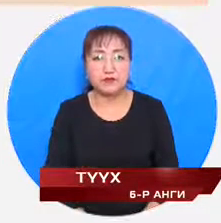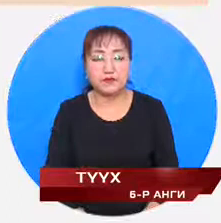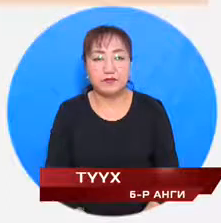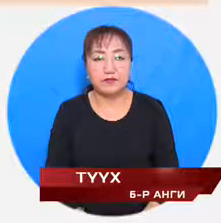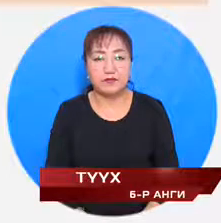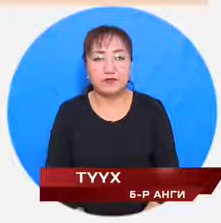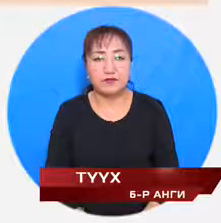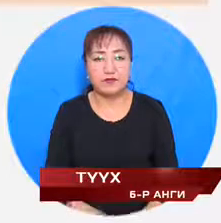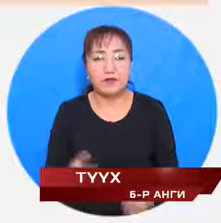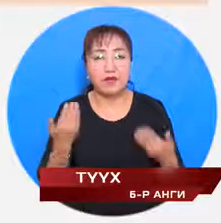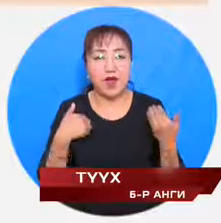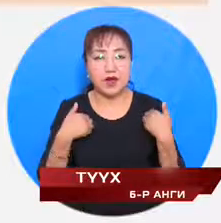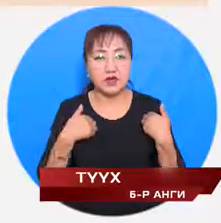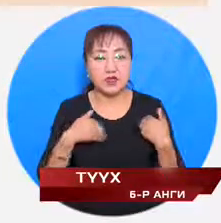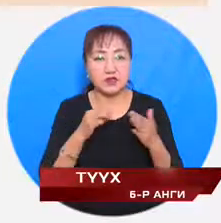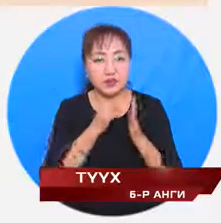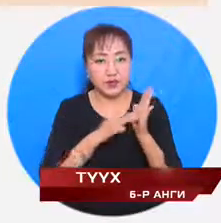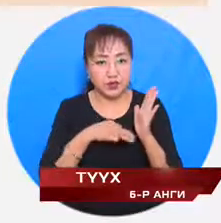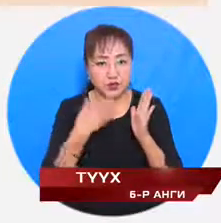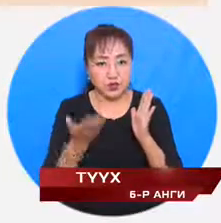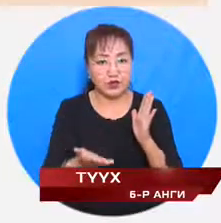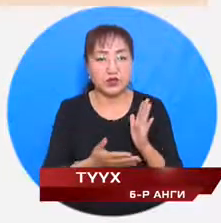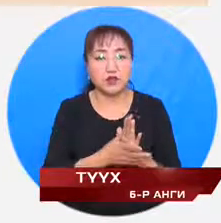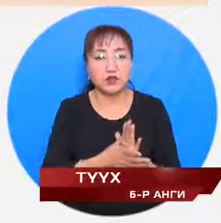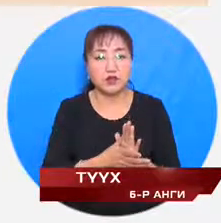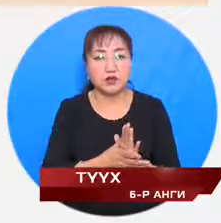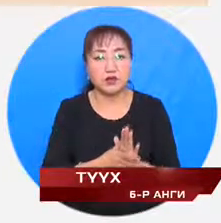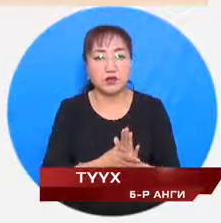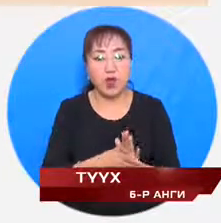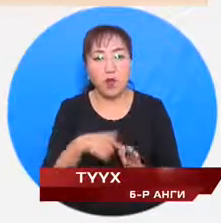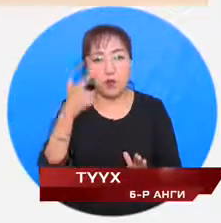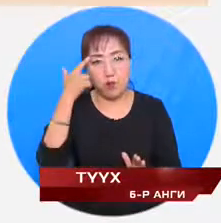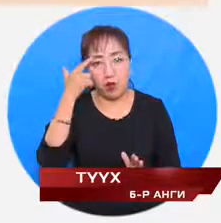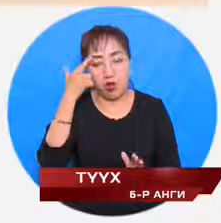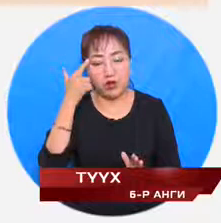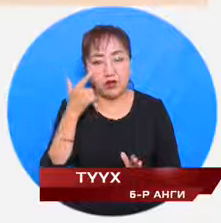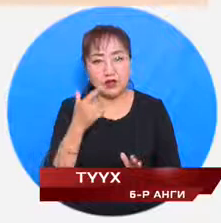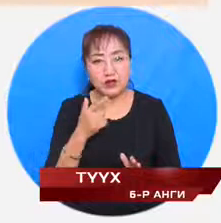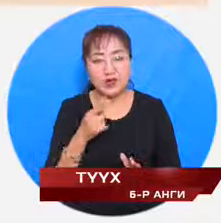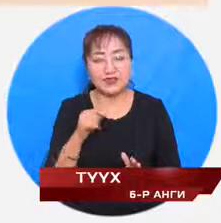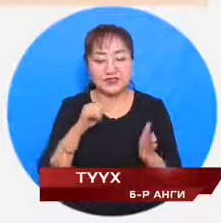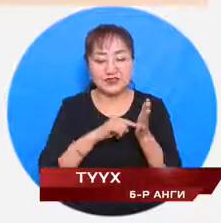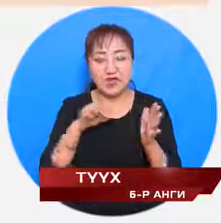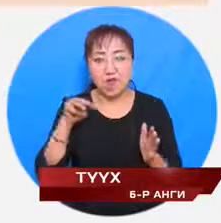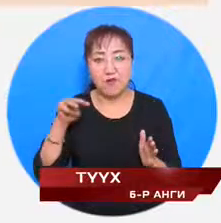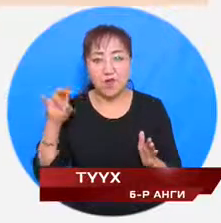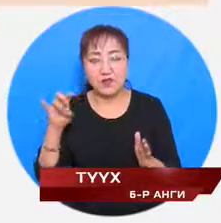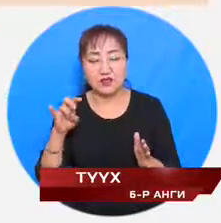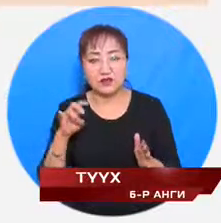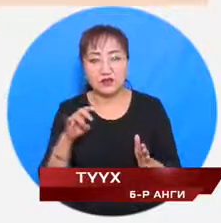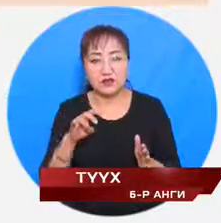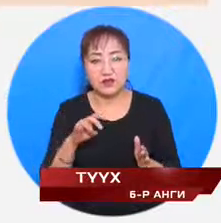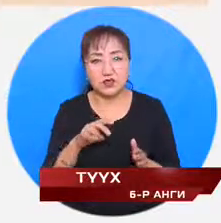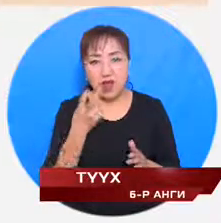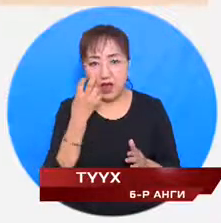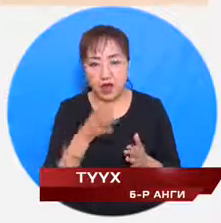За багш нь тодорхой хэмжээнд хүлээгдээс тайлбар хэлж өгье. За монгол цэг эмэн буюу тайлбар тайландаа сарах юм бол ямар нэгэн юм